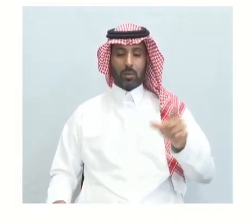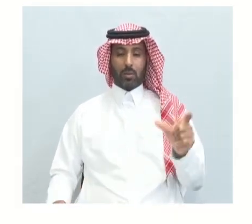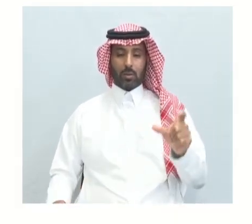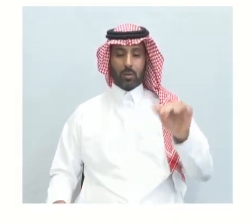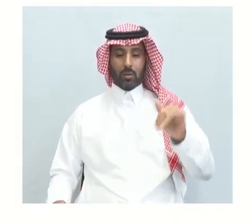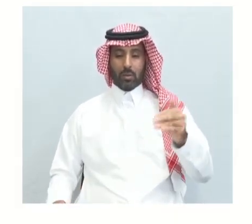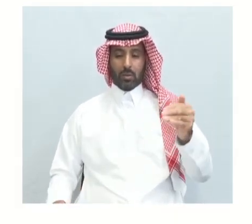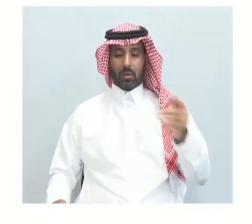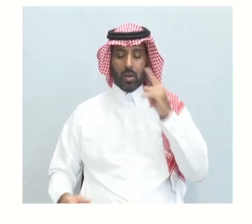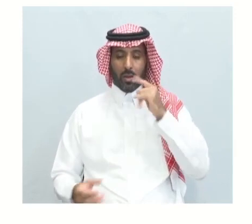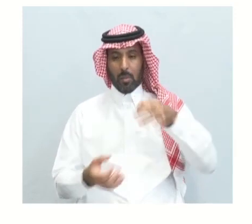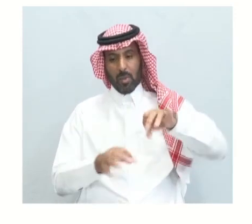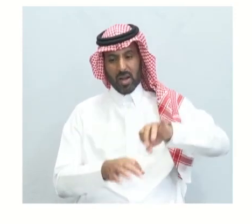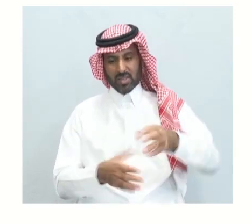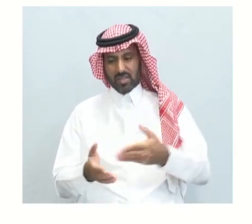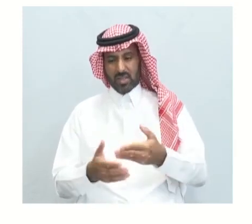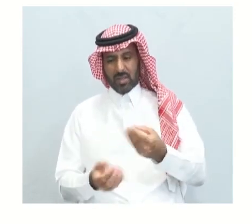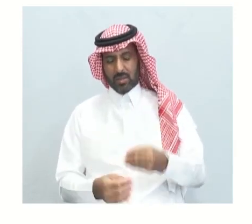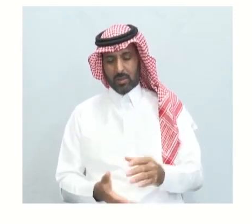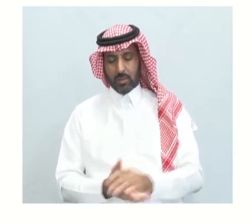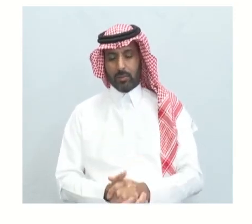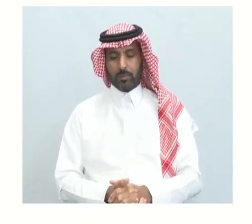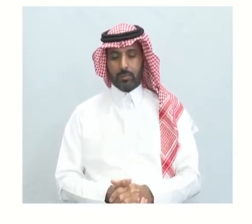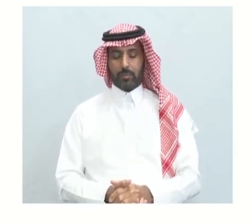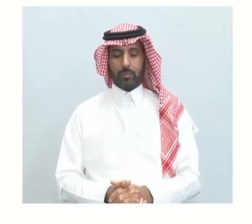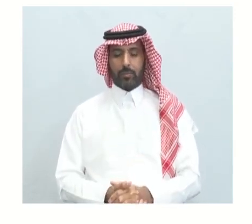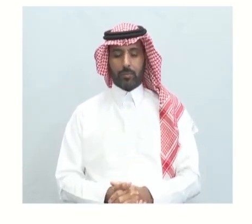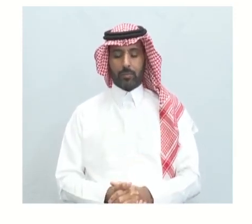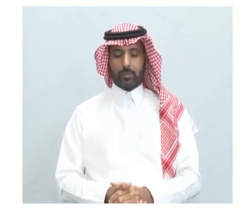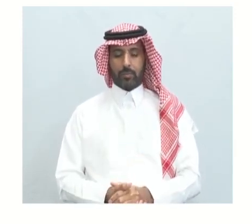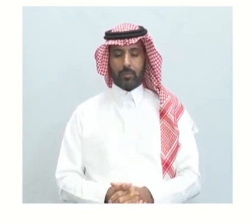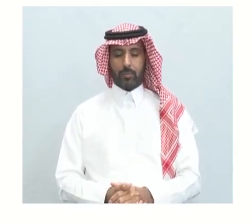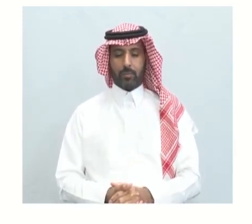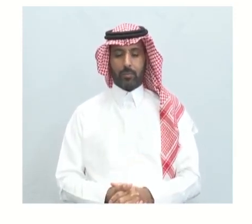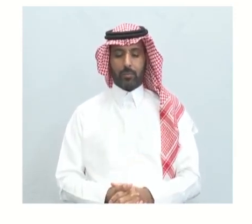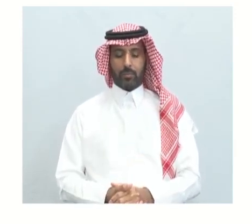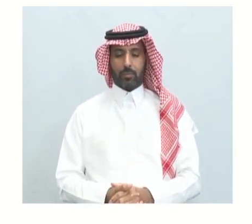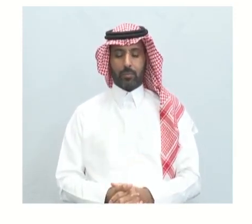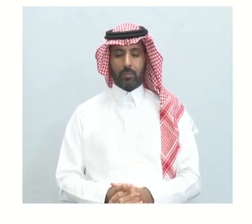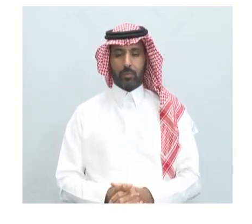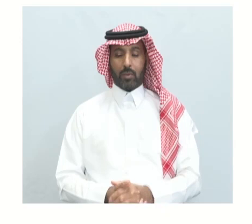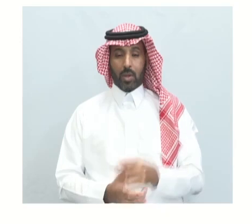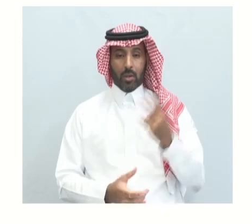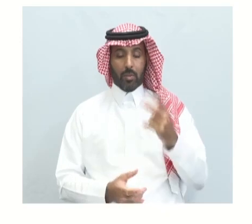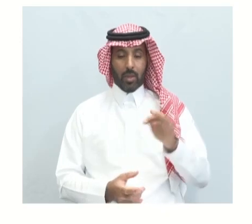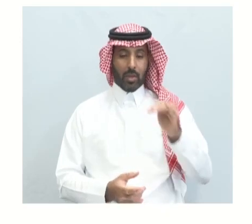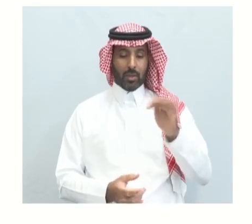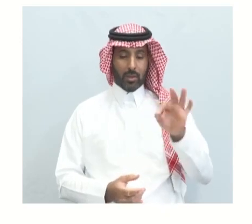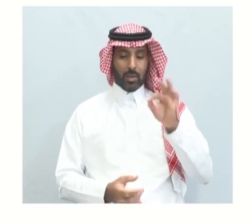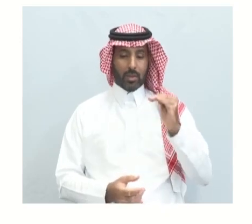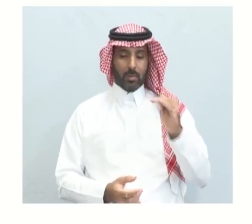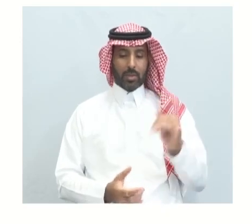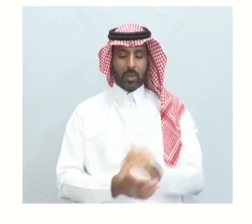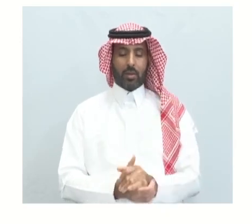العناصر الكيميائيه التي تهدد المياه الجوفيه بالتلوث رقم اثنين اختر الاجابه